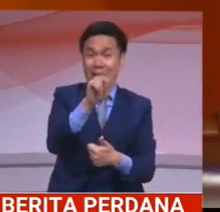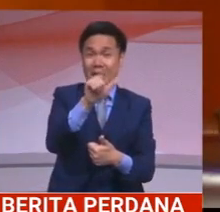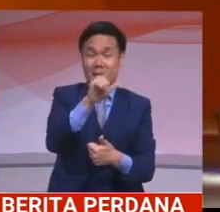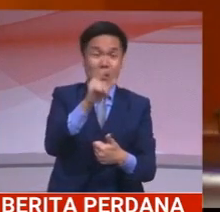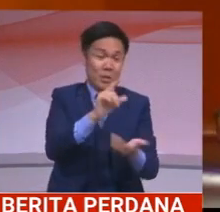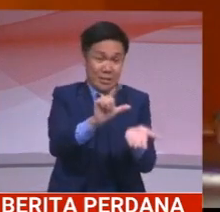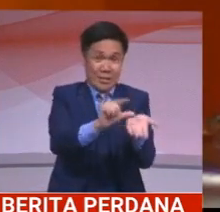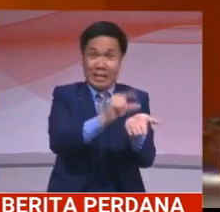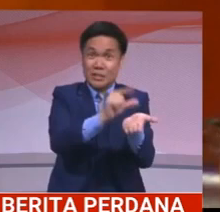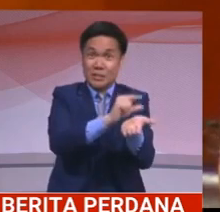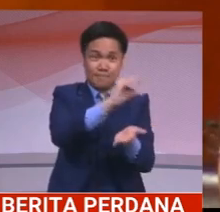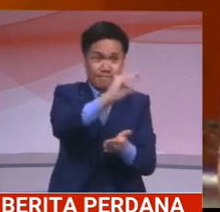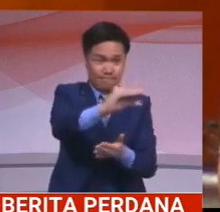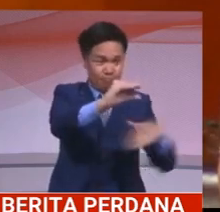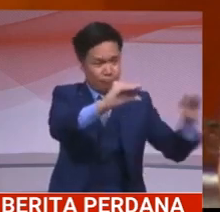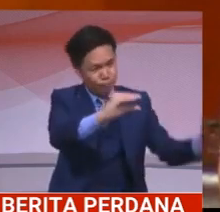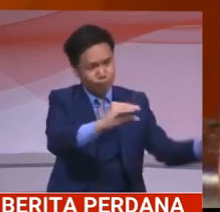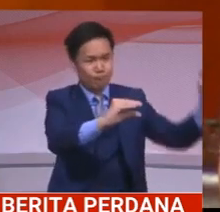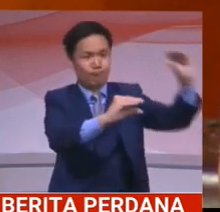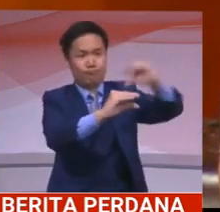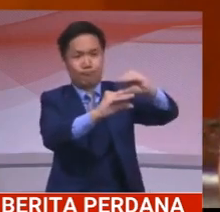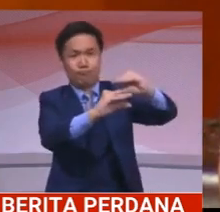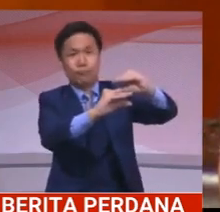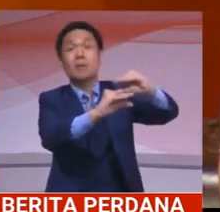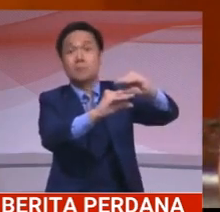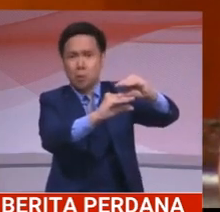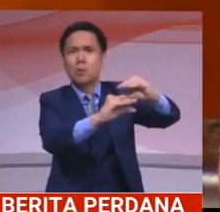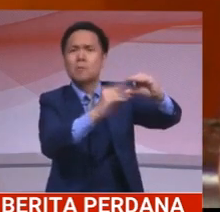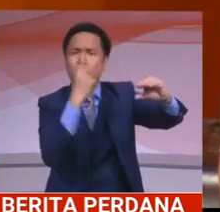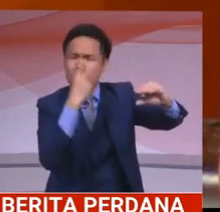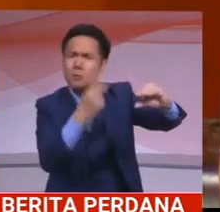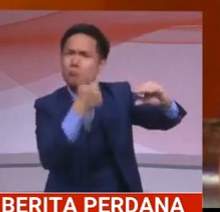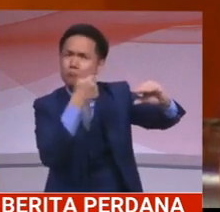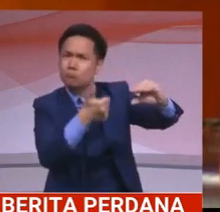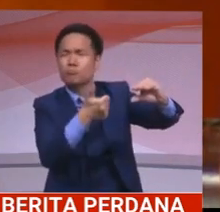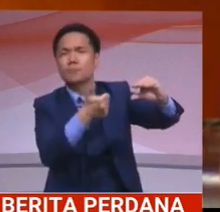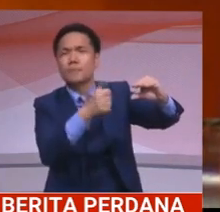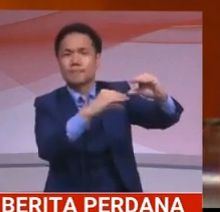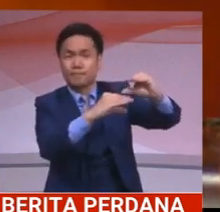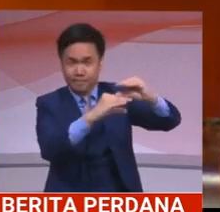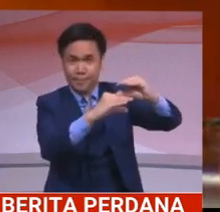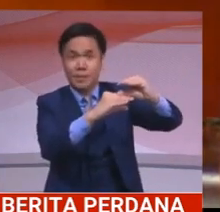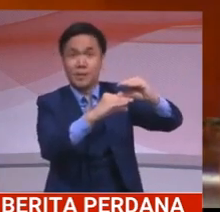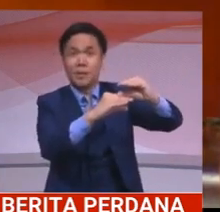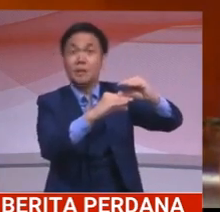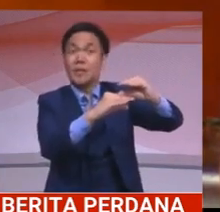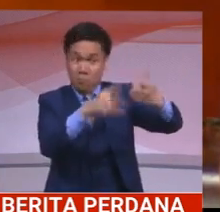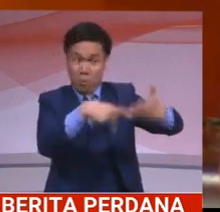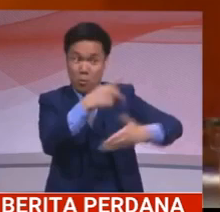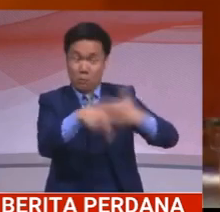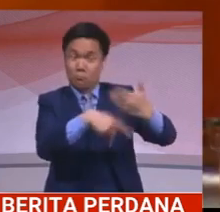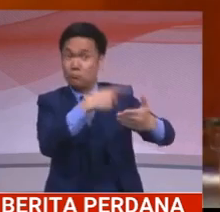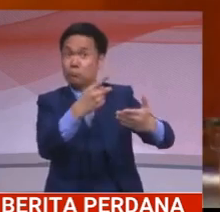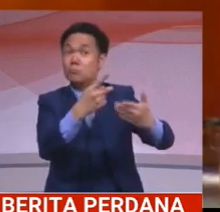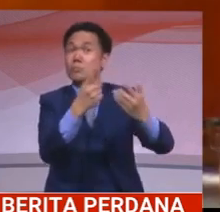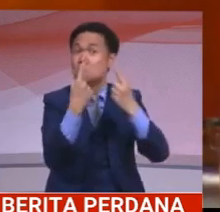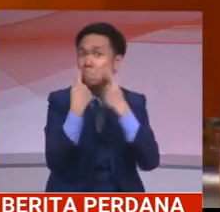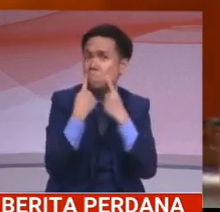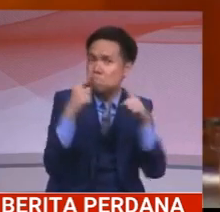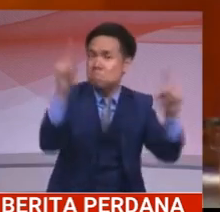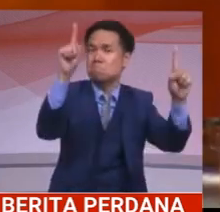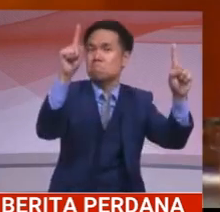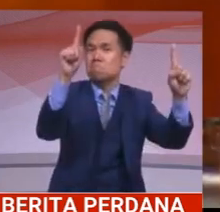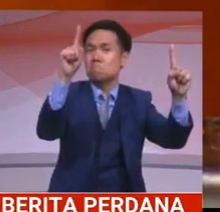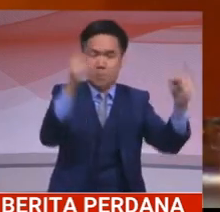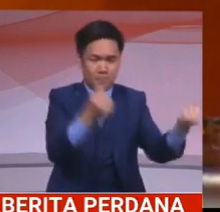upah dapat mula dilihat keberkesanannya, dan program ini telah pun berjaya membantu